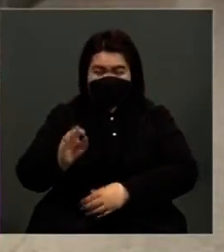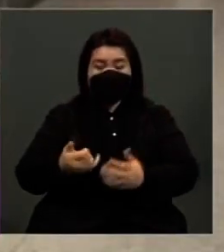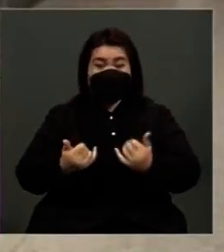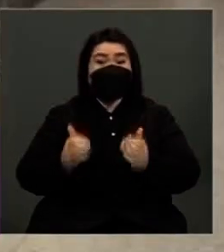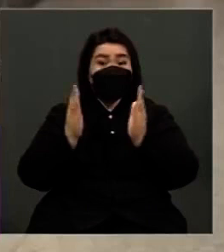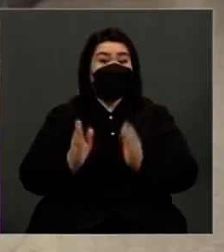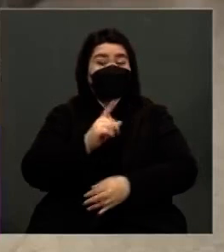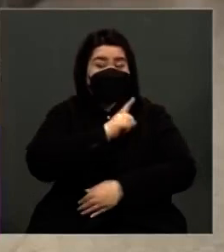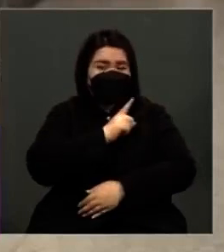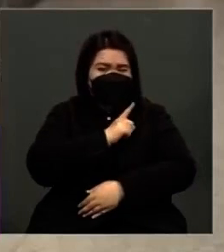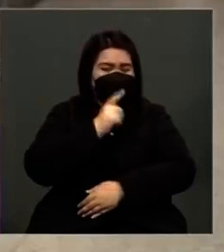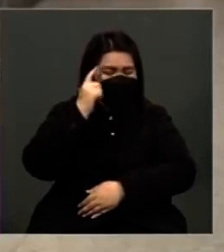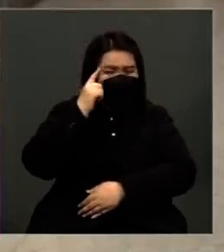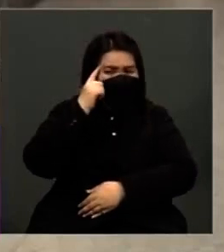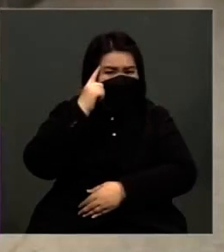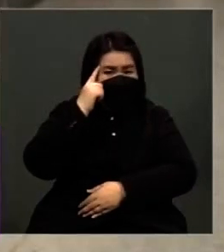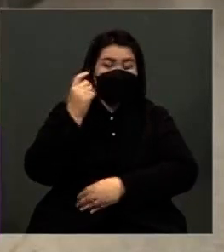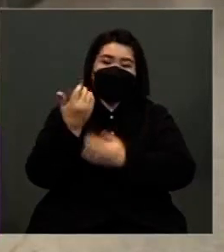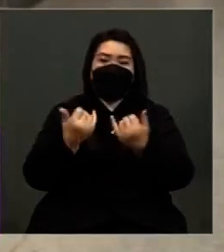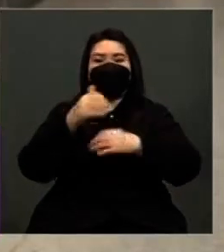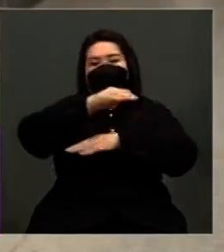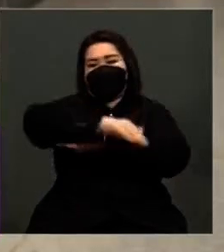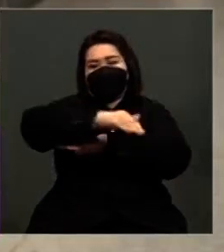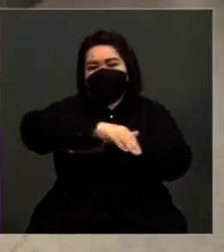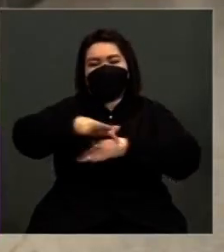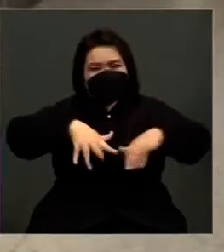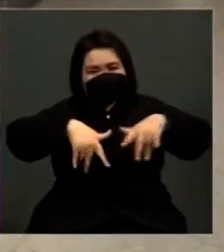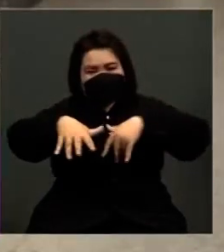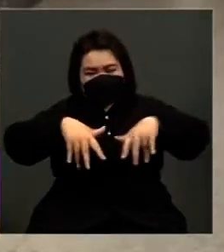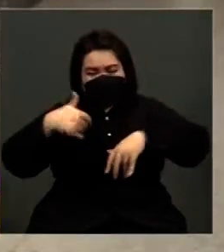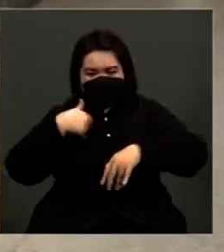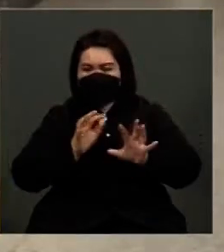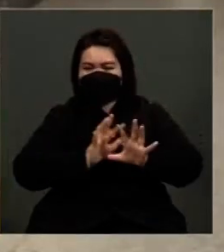มีการคาดการณ์นะครับว่าช่วงเย็นวันนี้ประชาชนจะหนาแน่นมากยิ่งขึ้นครับ